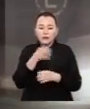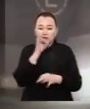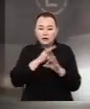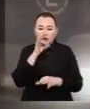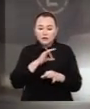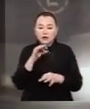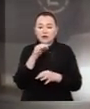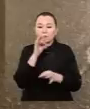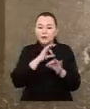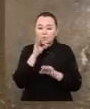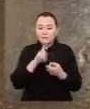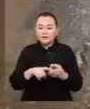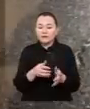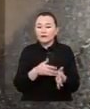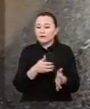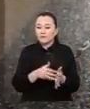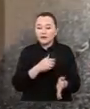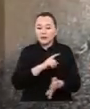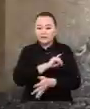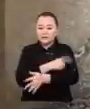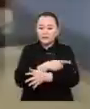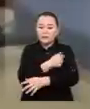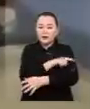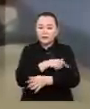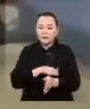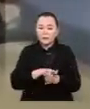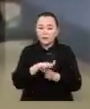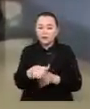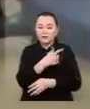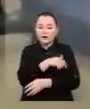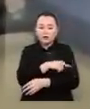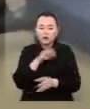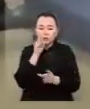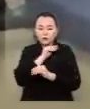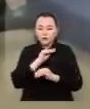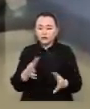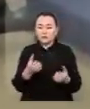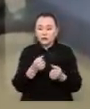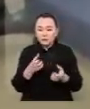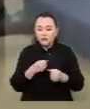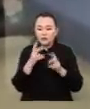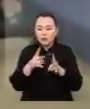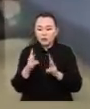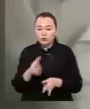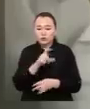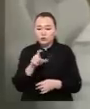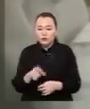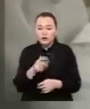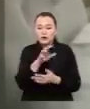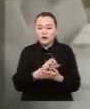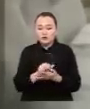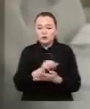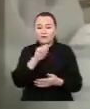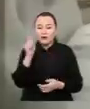лекарства. Медикаментов не хватает, больницы переполнены, а врачи не успевают принимать раненых. Разрушенная